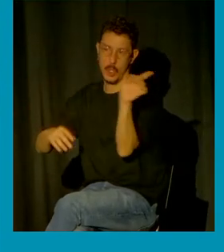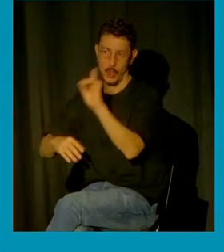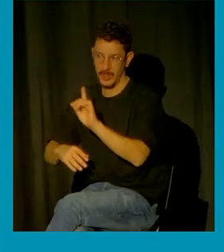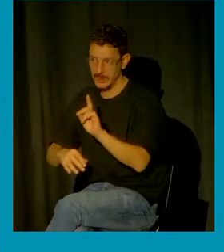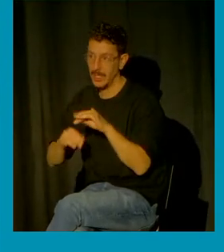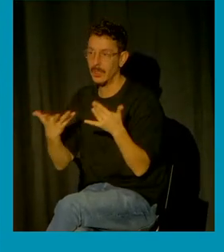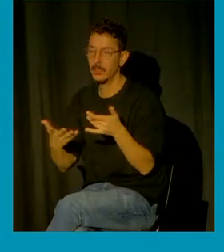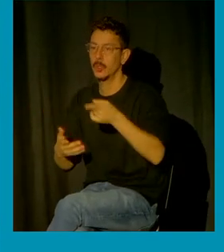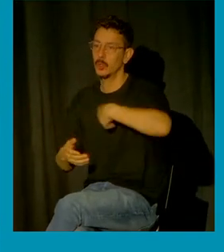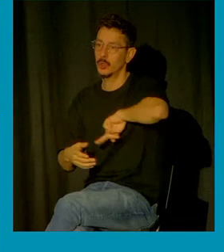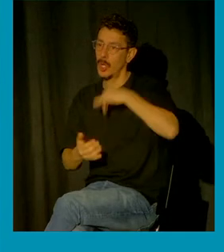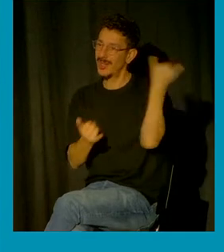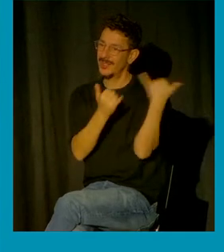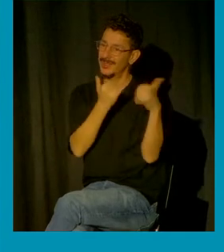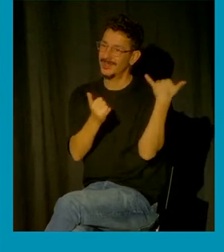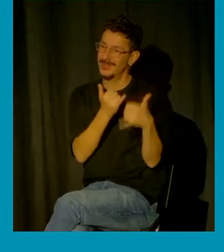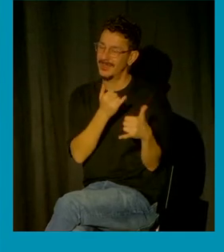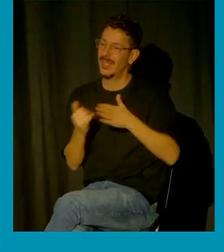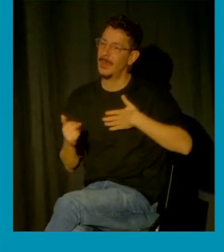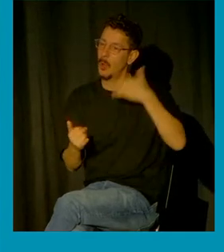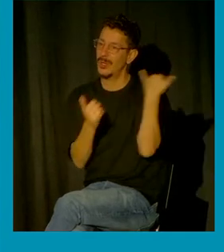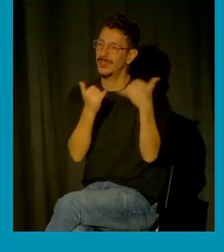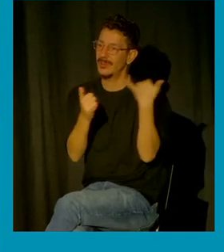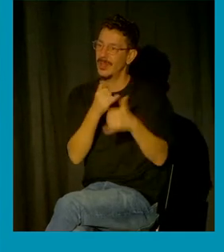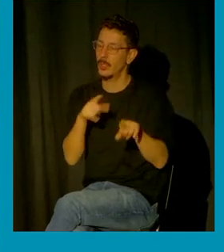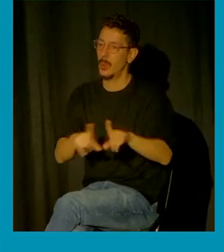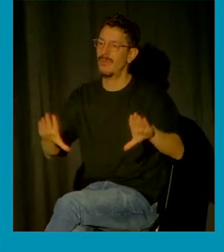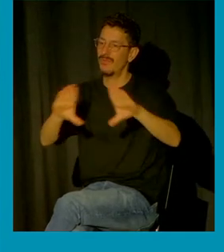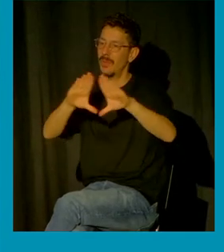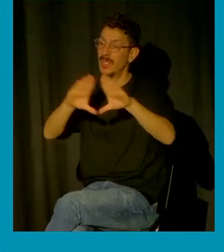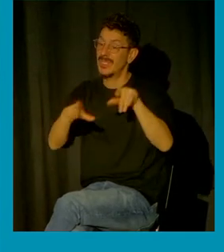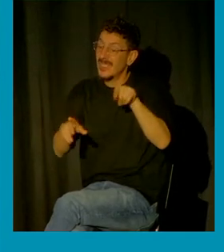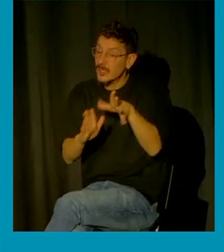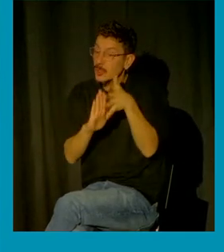feminista i això que implica i també